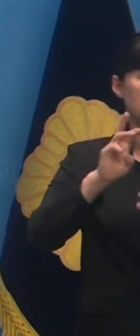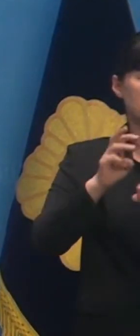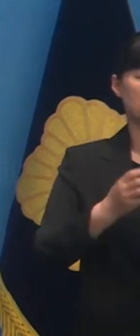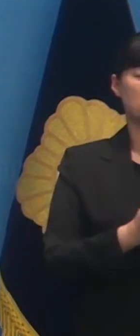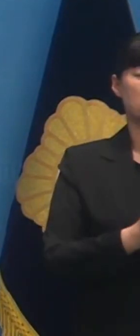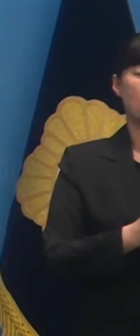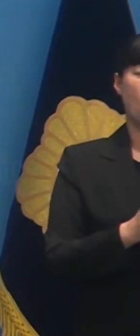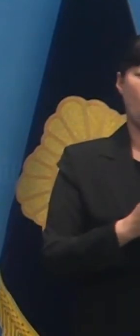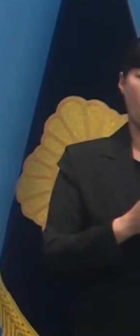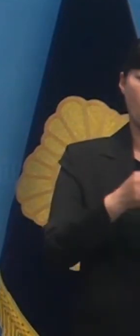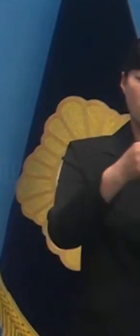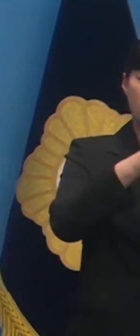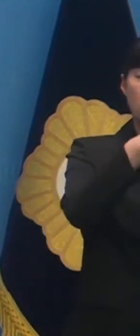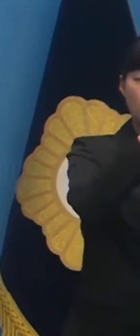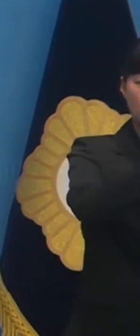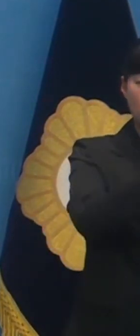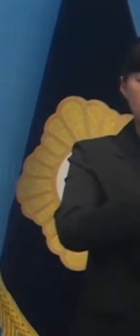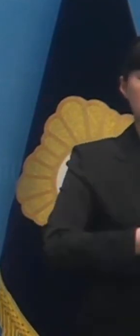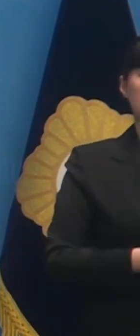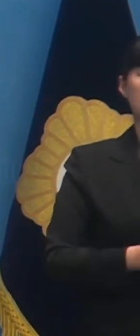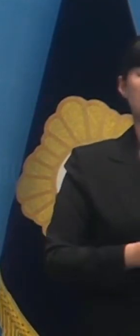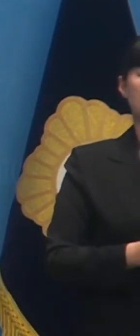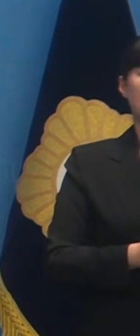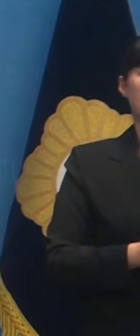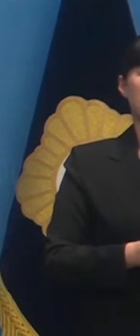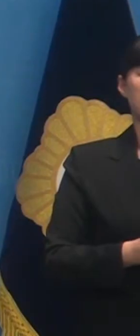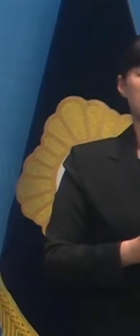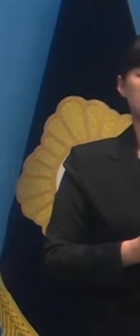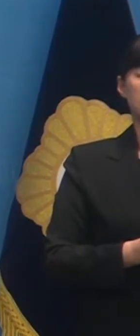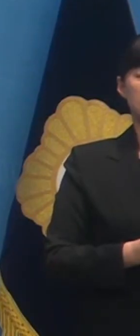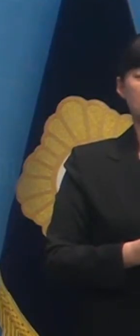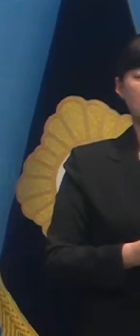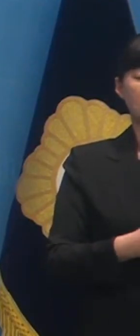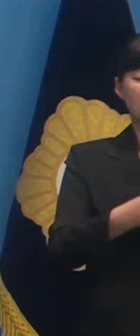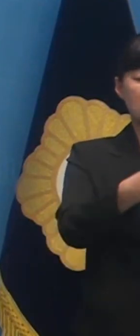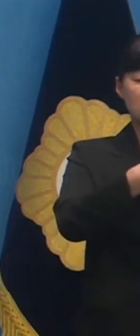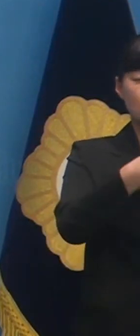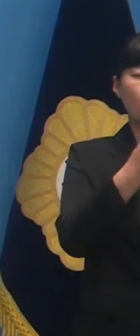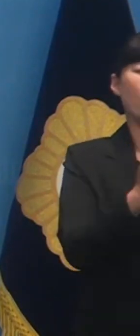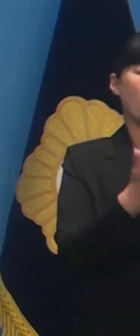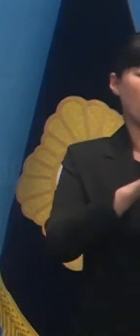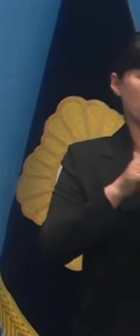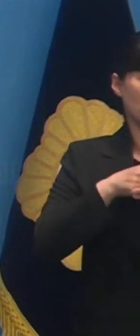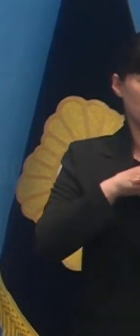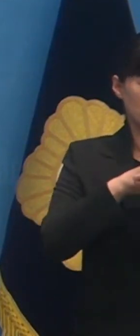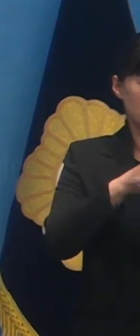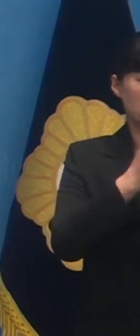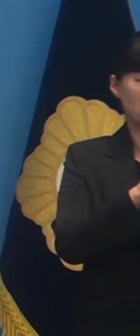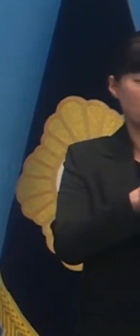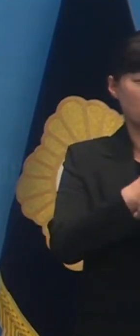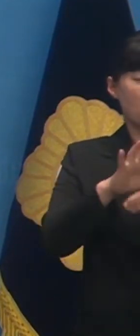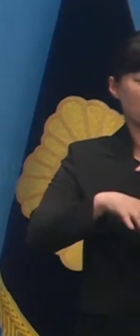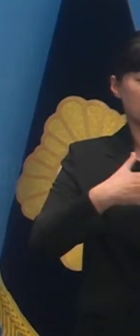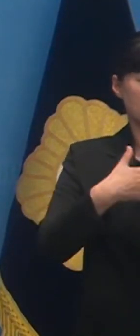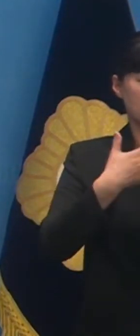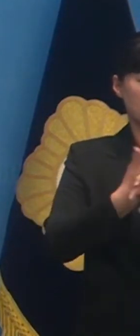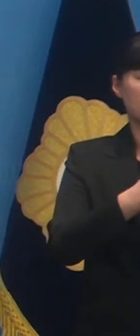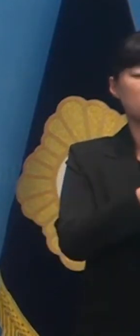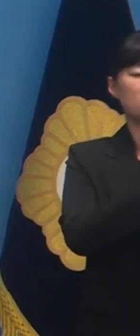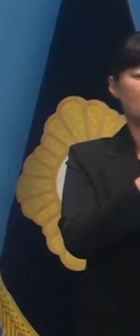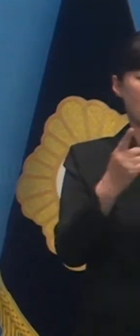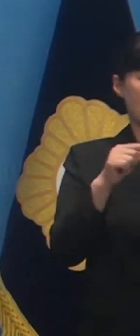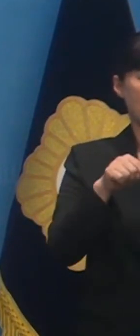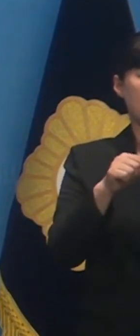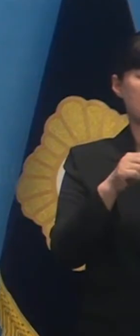의원회관 제5간담회실에서 한지화 의원실 주최로 의료개혁 추진과 혁신적 재활의료